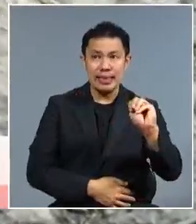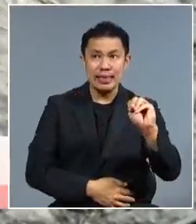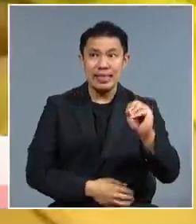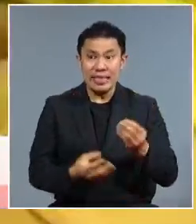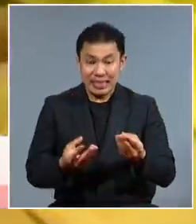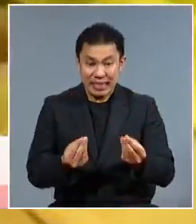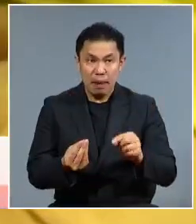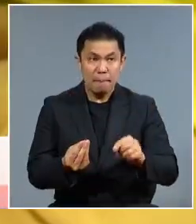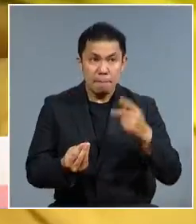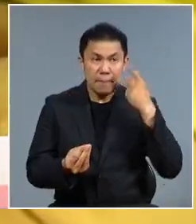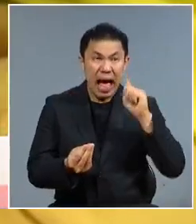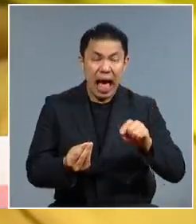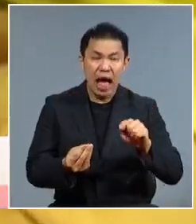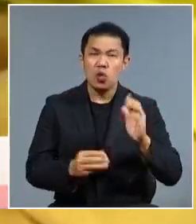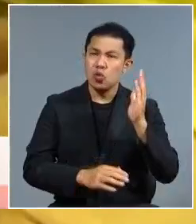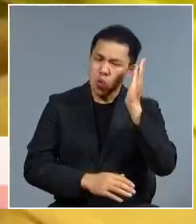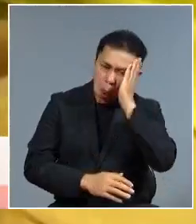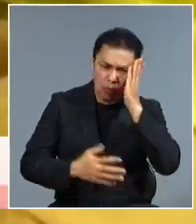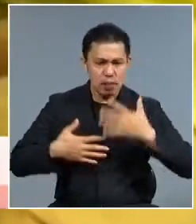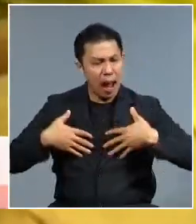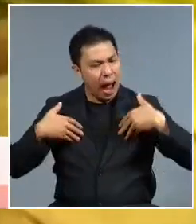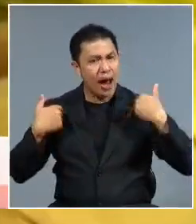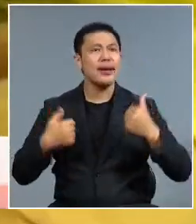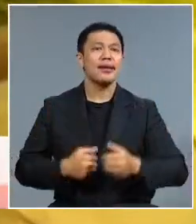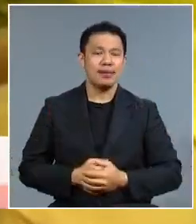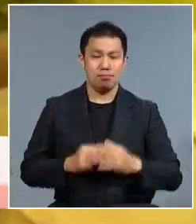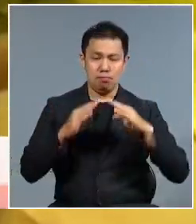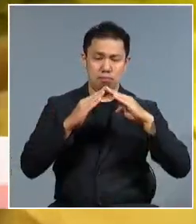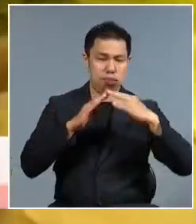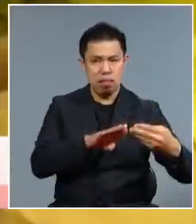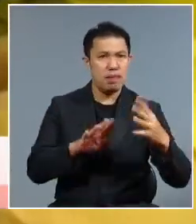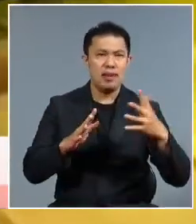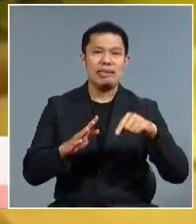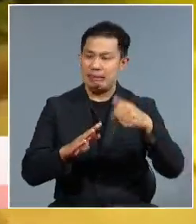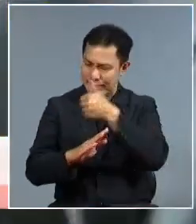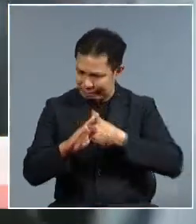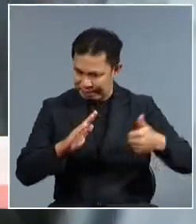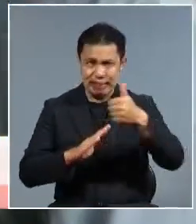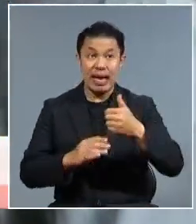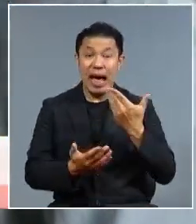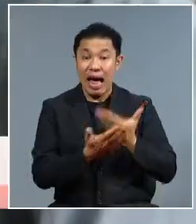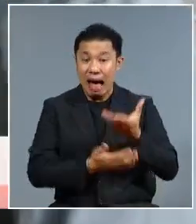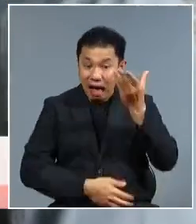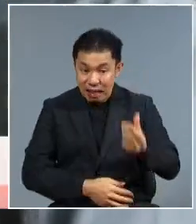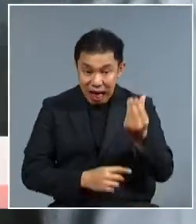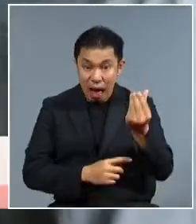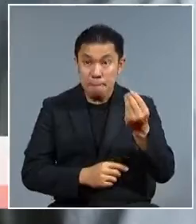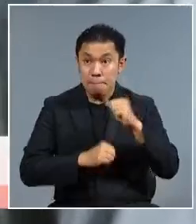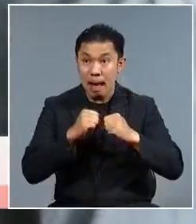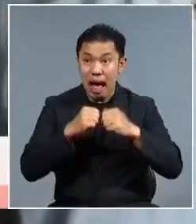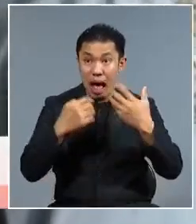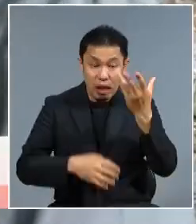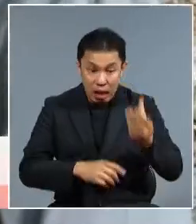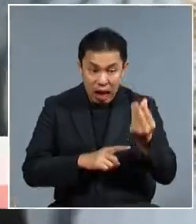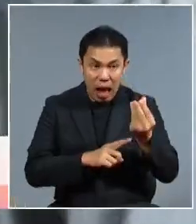ที่เนี่ยนะฮะให้ป้าแกนนั้นหลับนอนอย่างมั่นคงถาวรหลังคาไม่หล่นมาทับแน่นอนนะฮะส่วนเงินที่เหลือนะครับจากการสร้างบ้านทางผู้ใหญ่บ้าน